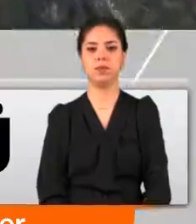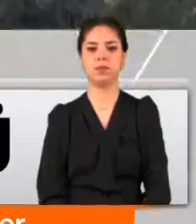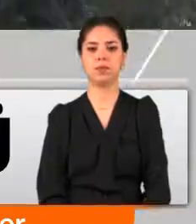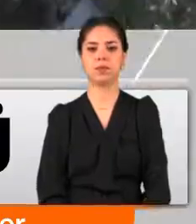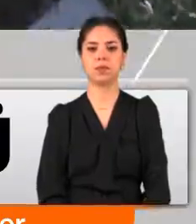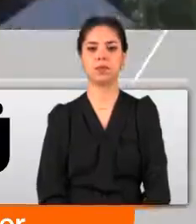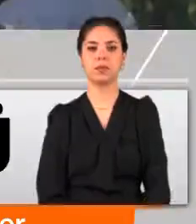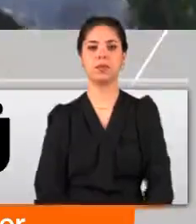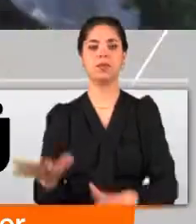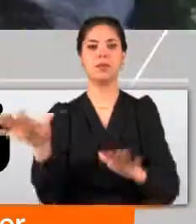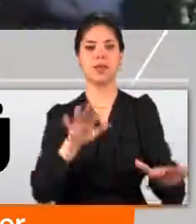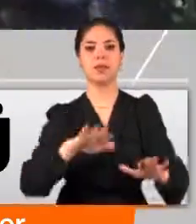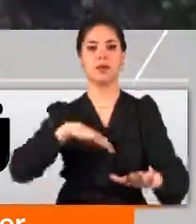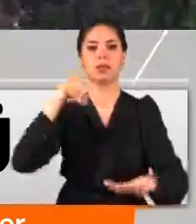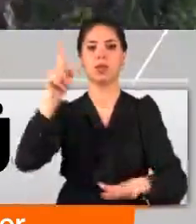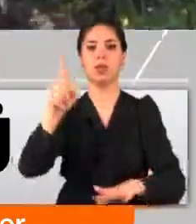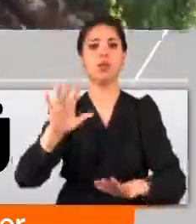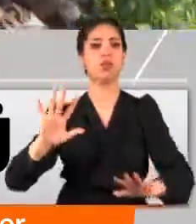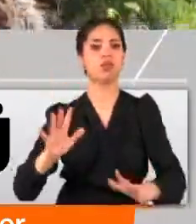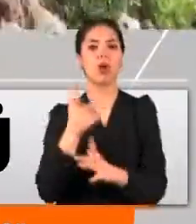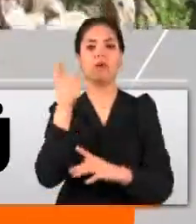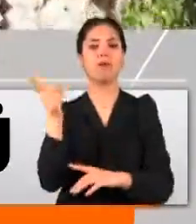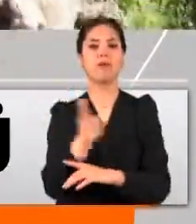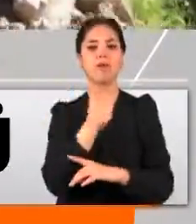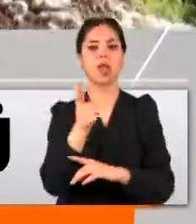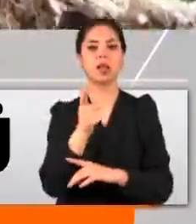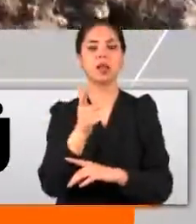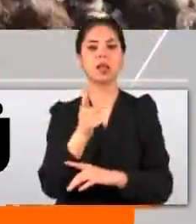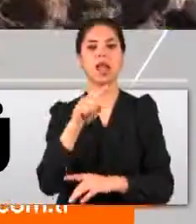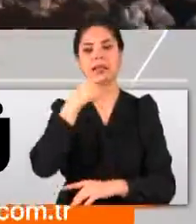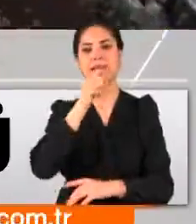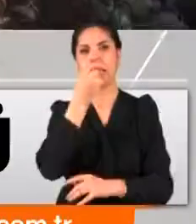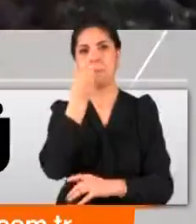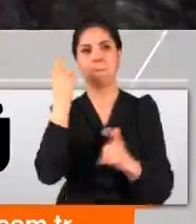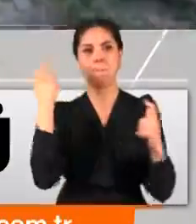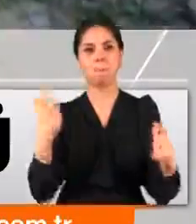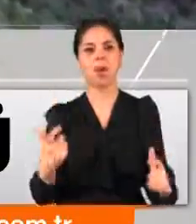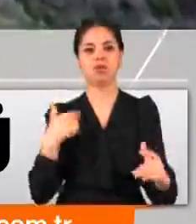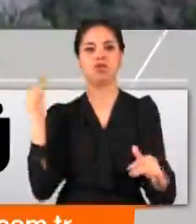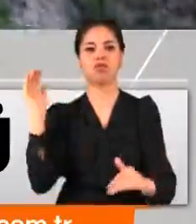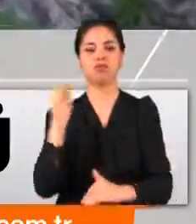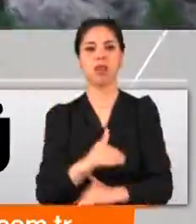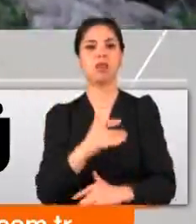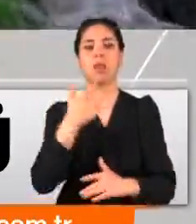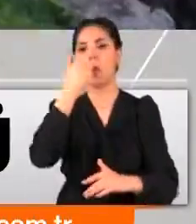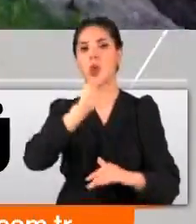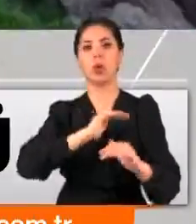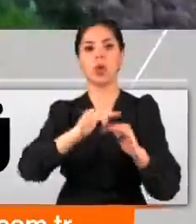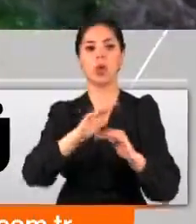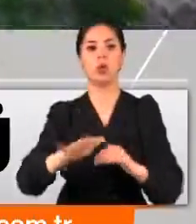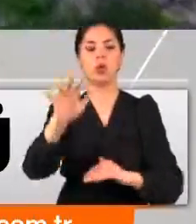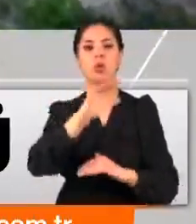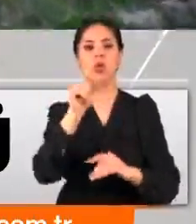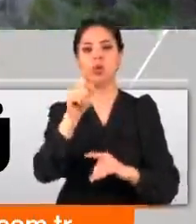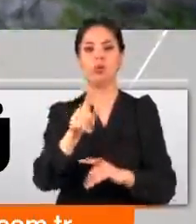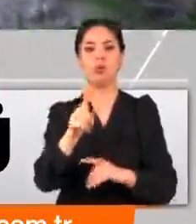gerçekleşti. İşte deprem sonrası o ilginç görüntünün yaşandığı zeytin bahçesindeyiz. İşte köylüler de yaşanan